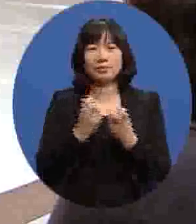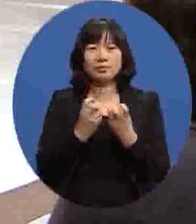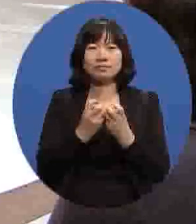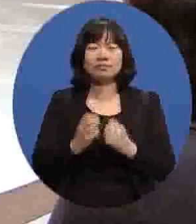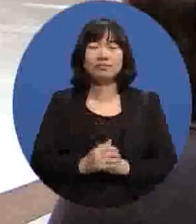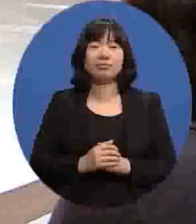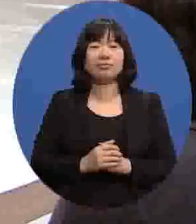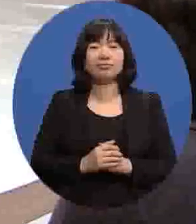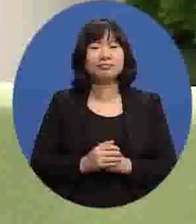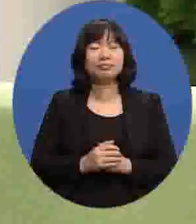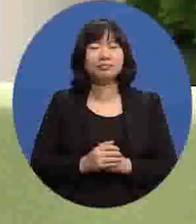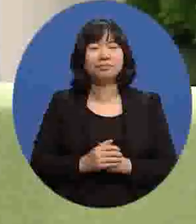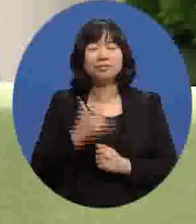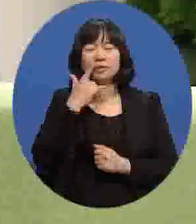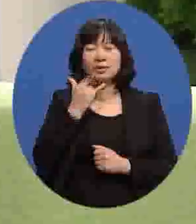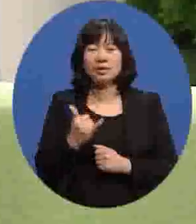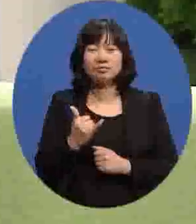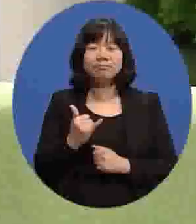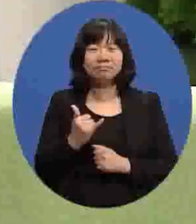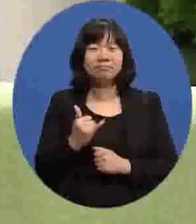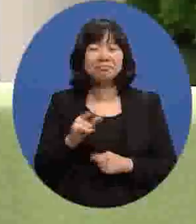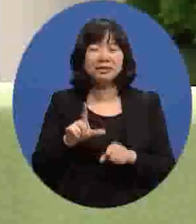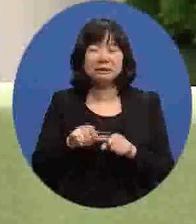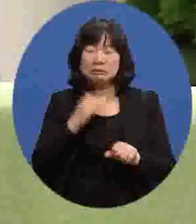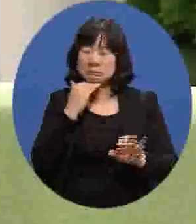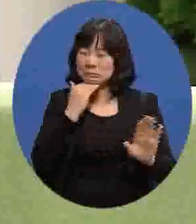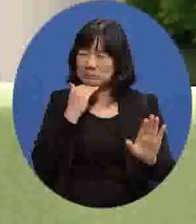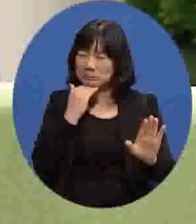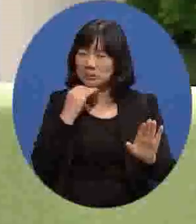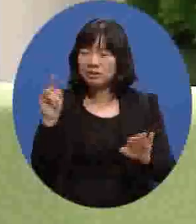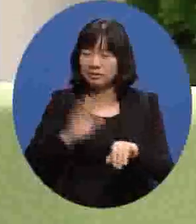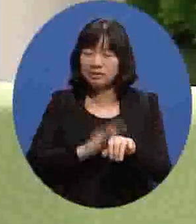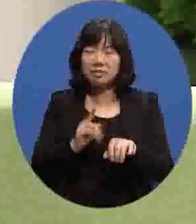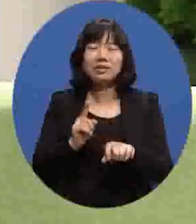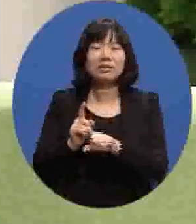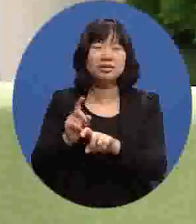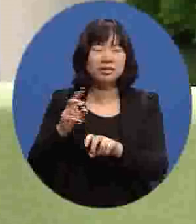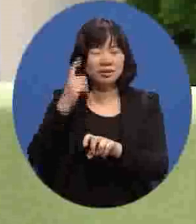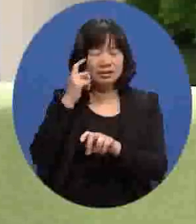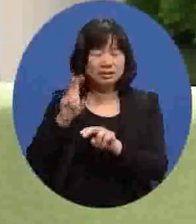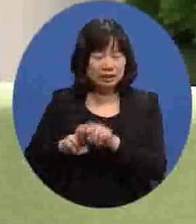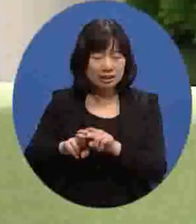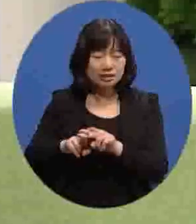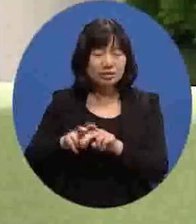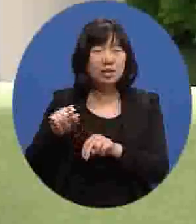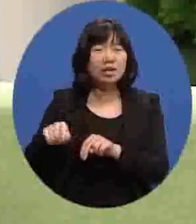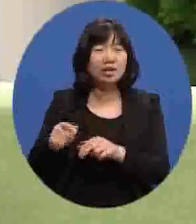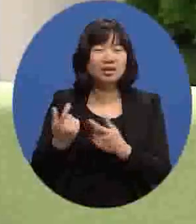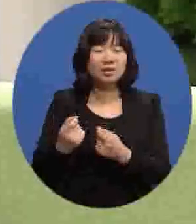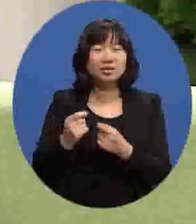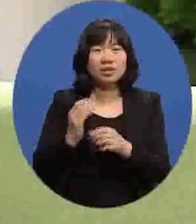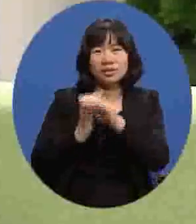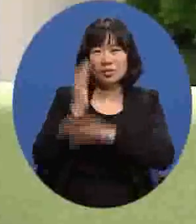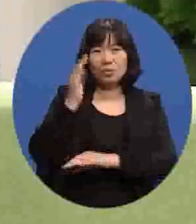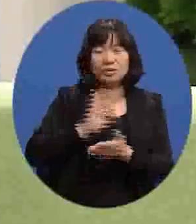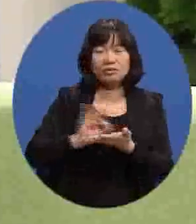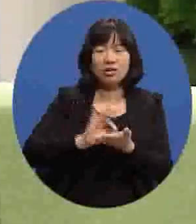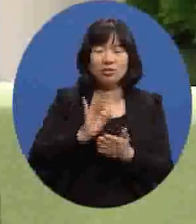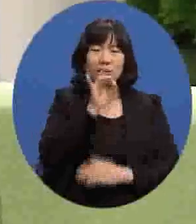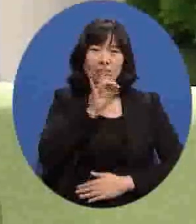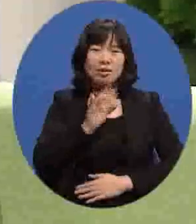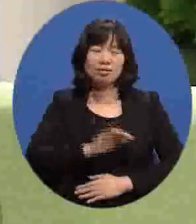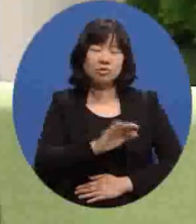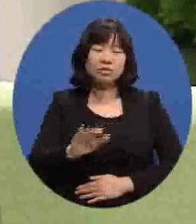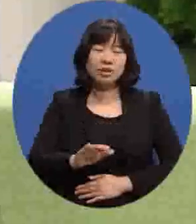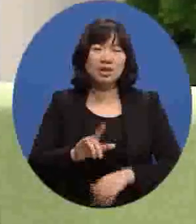이제 부모님은 이제 뭐 아 그럼 타임아웃이 좋지. 그럼 뭐만 잘못하면 너 저기 생각하는 자리에 앉아. 근데 이렇게 남용해도 안 돼요.